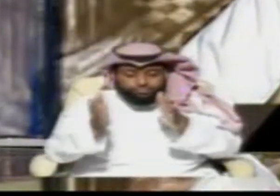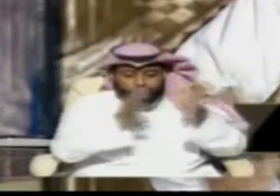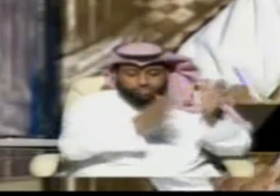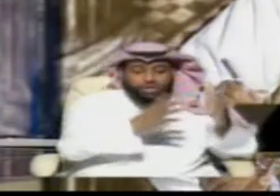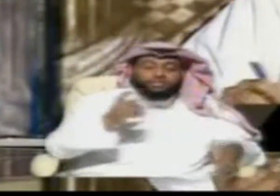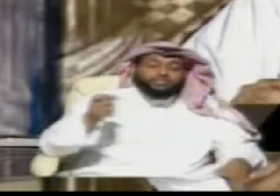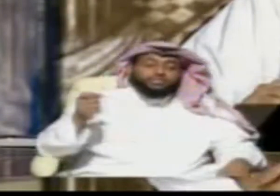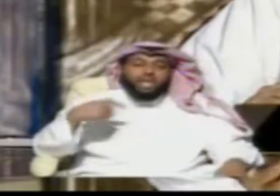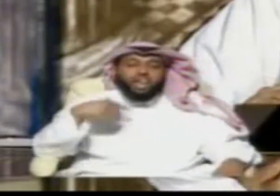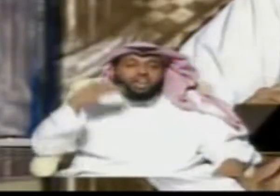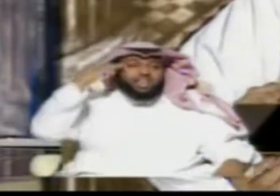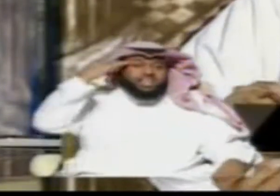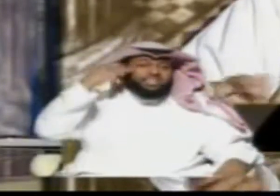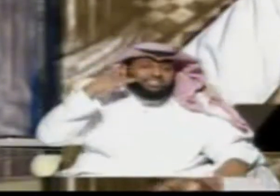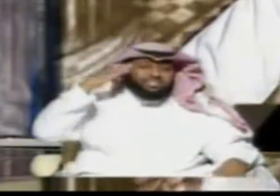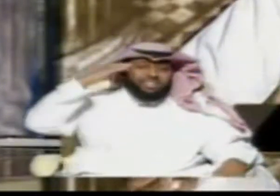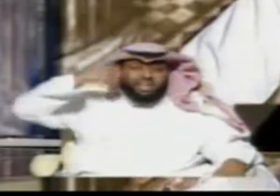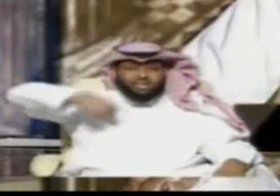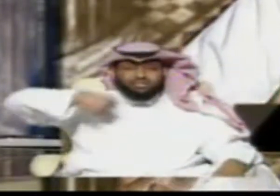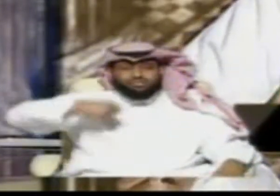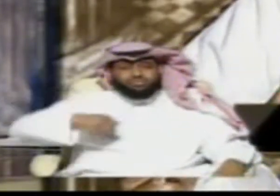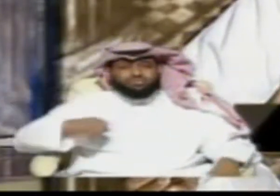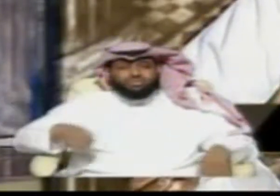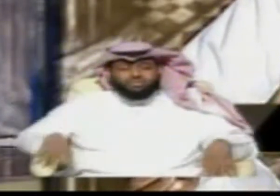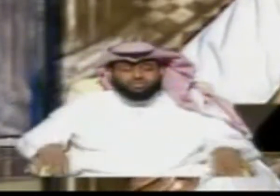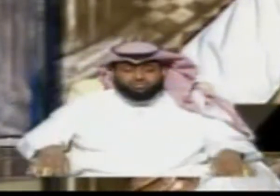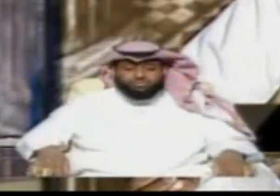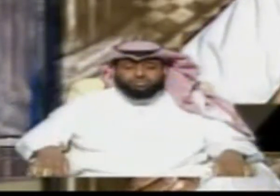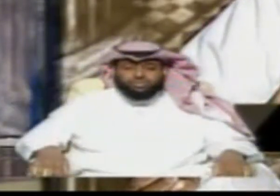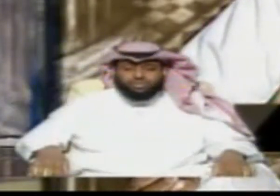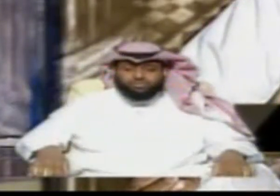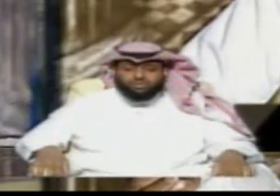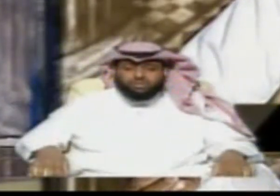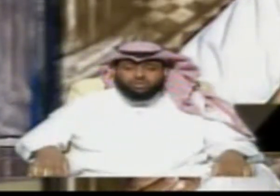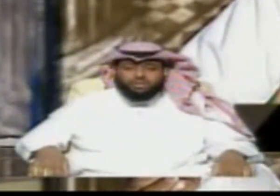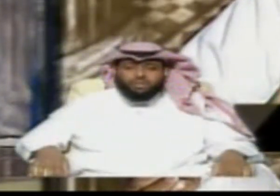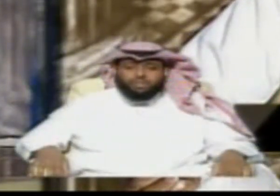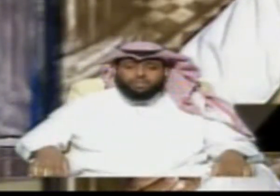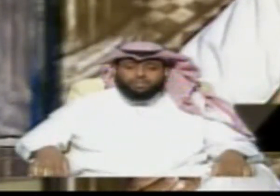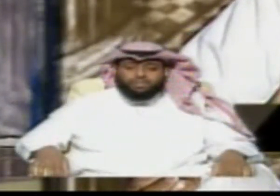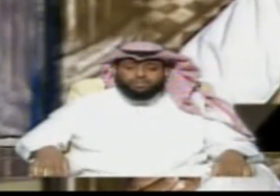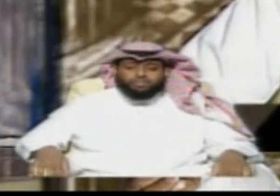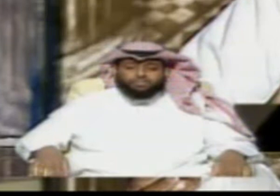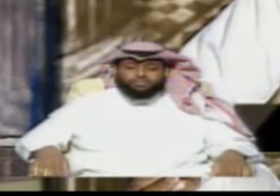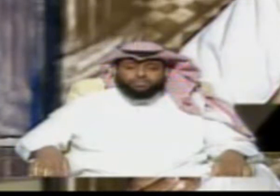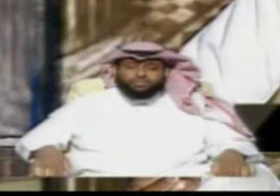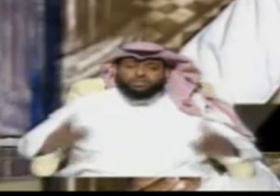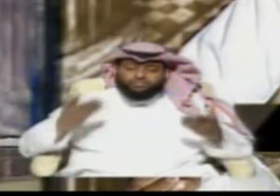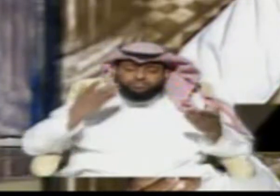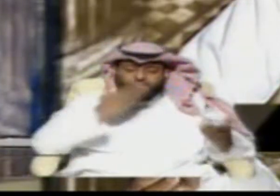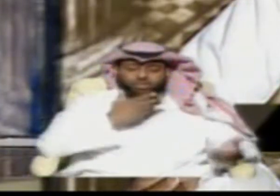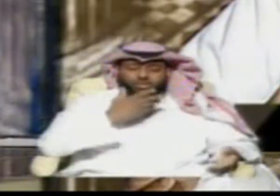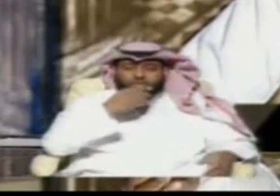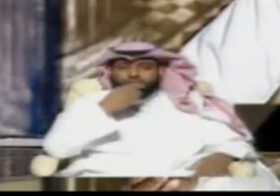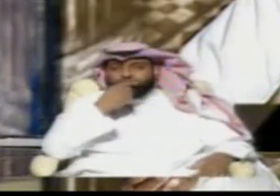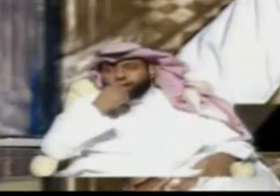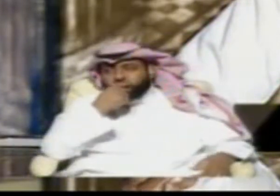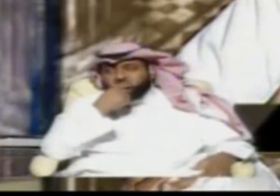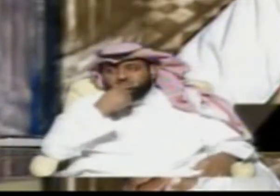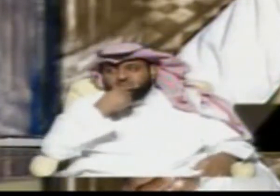تفضلي يا أختي. السلام عليكم ورحمة الله. عليكم السلام ورحمة الله وبركاته. ممكن أكلمك من الشيخ؟ ممكن الله